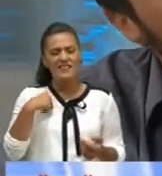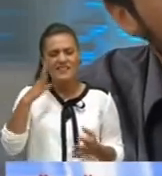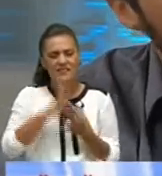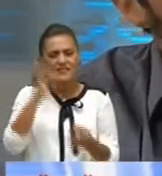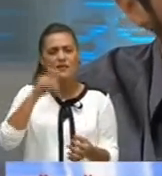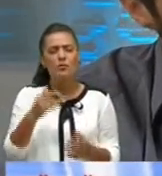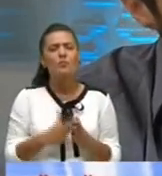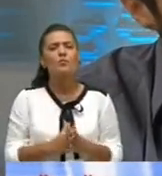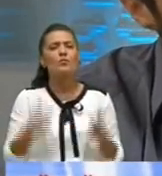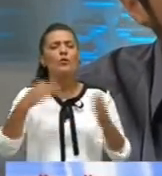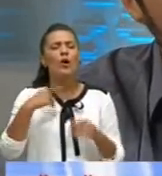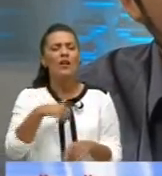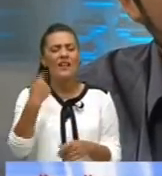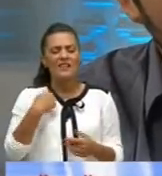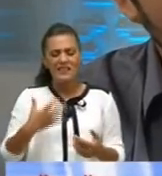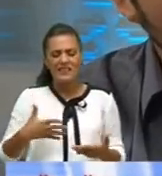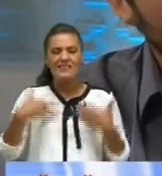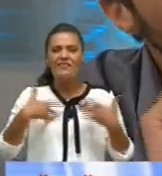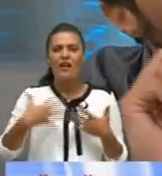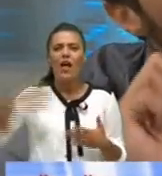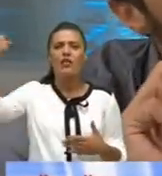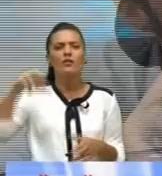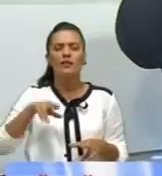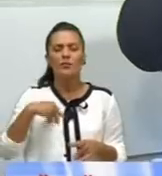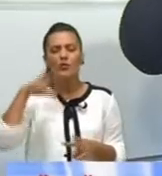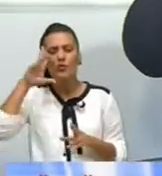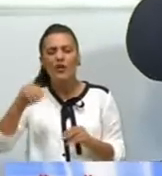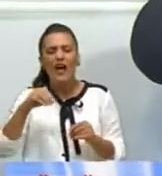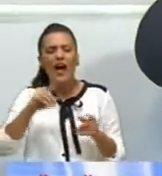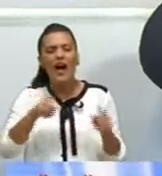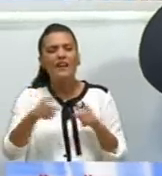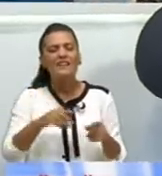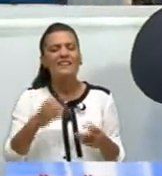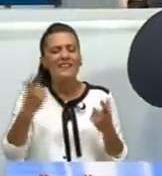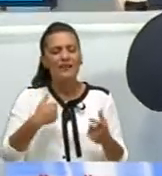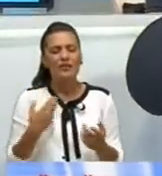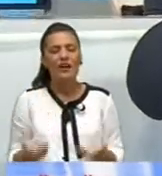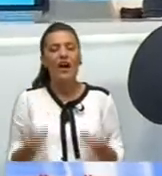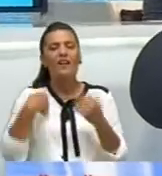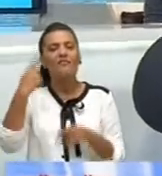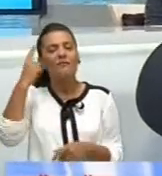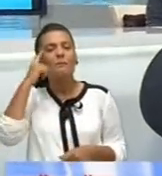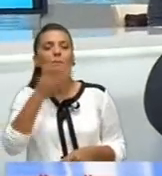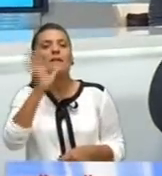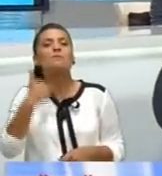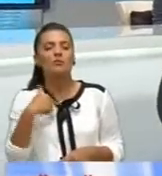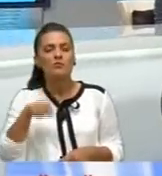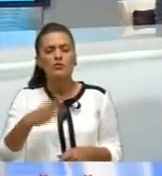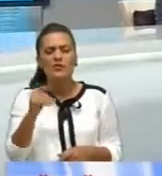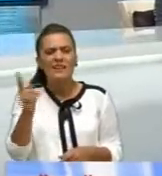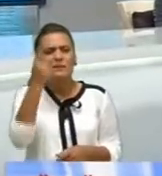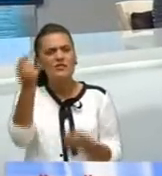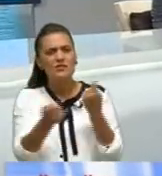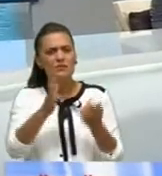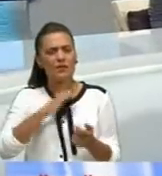büyük oranda enerjisini alan bir şey. Çünkü uykunun hangi aşamasında uyandırıldığımızın farkına değiliz. Çok ilginç bir çalışma var bununla